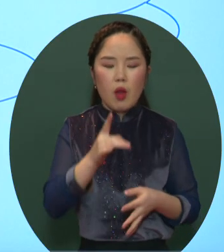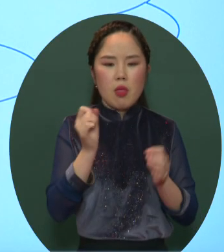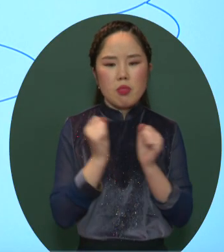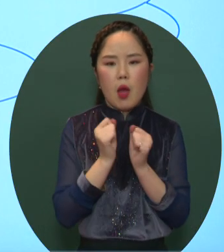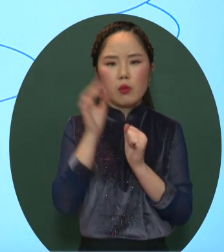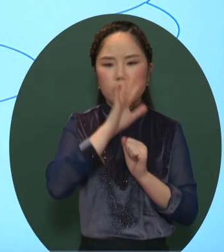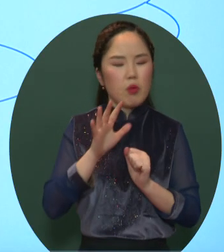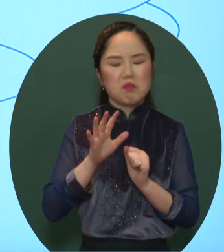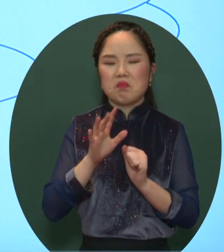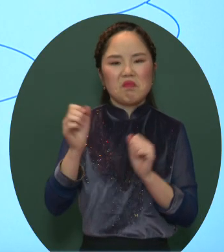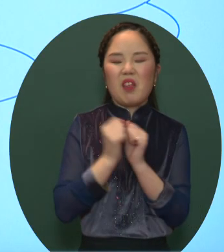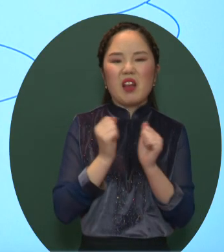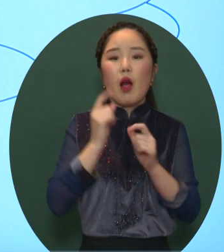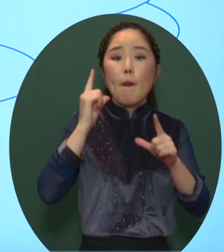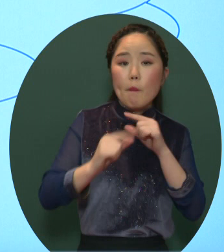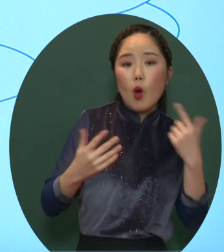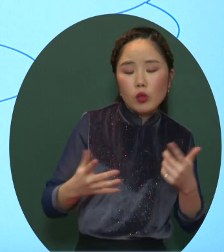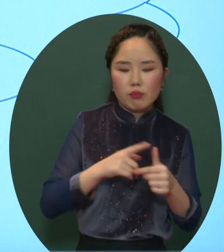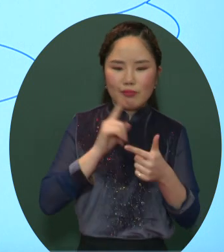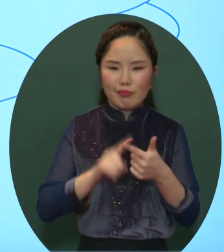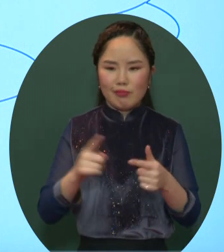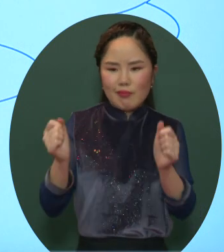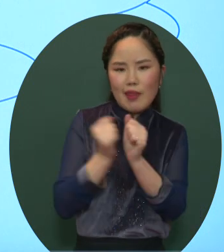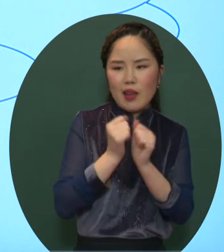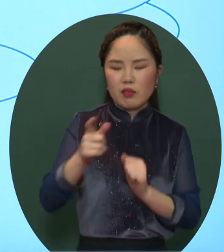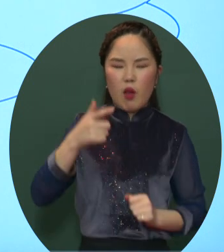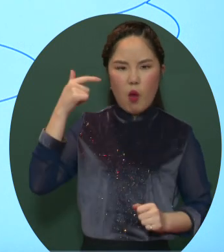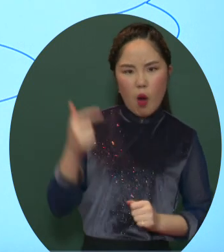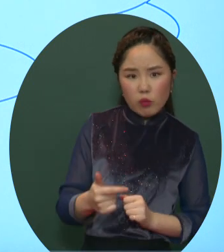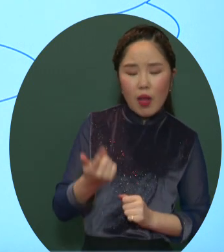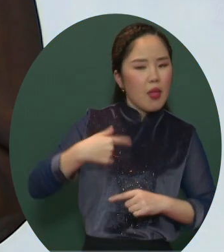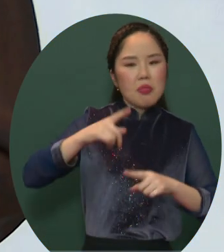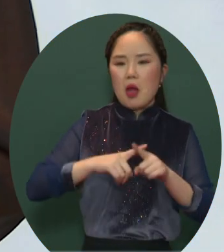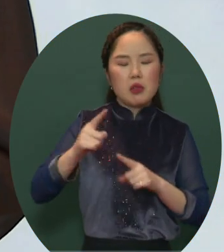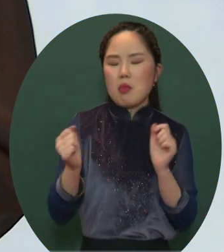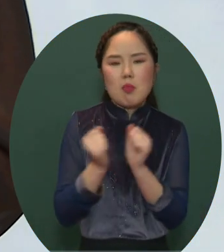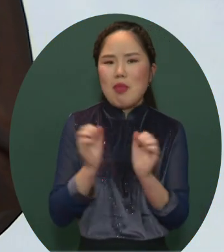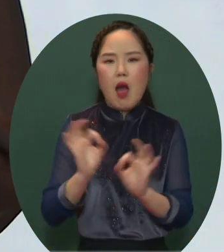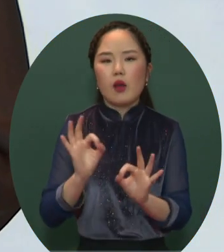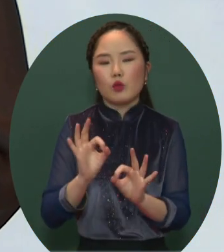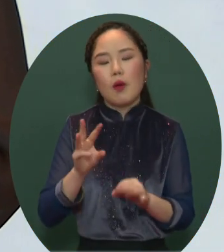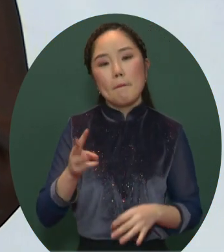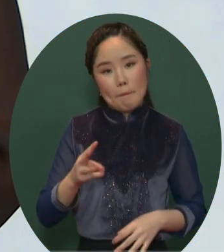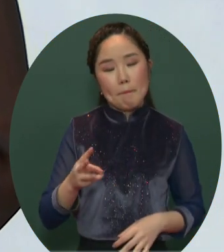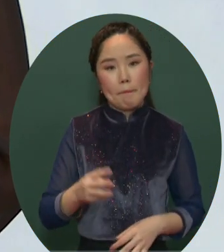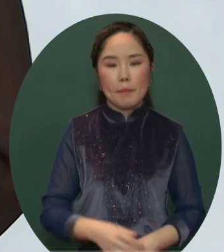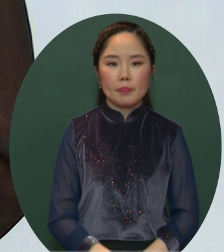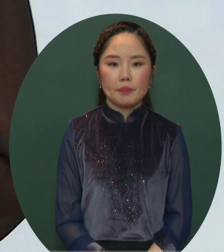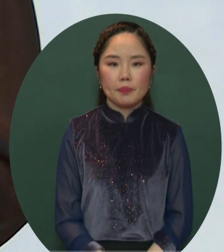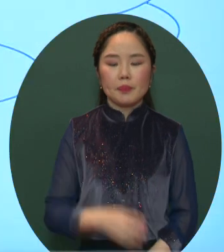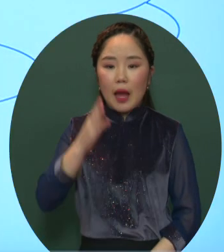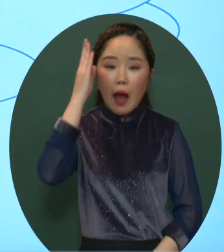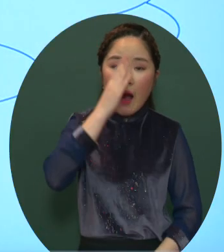найзгүй болно, найзыгаа гомдооно, найз чинь дахин чамтай найзлахаа болно. Аав